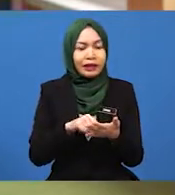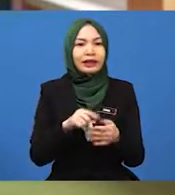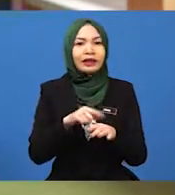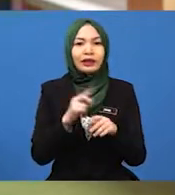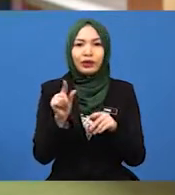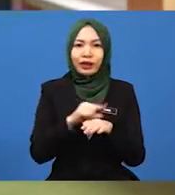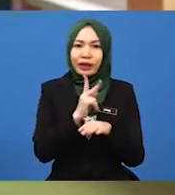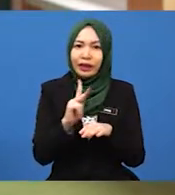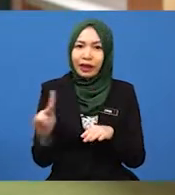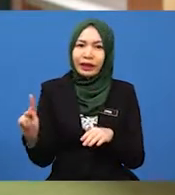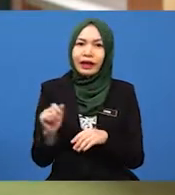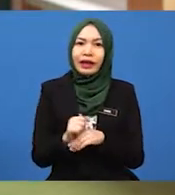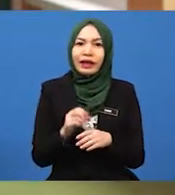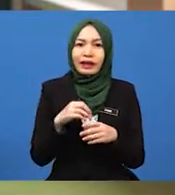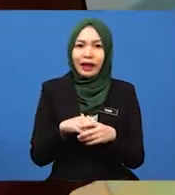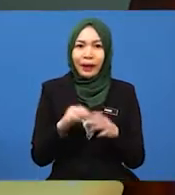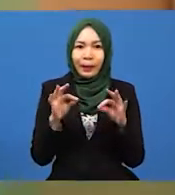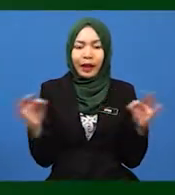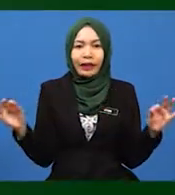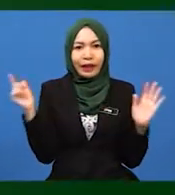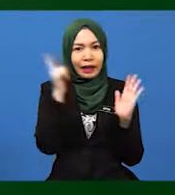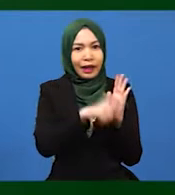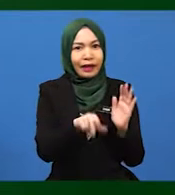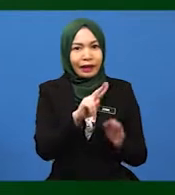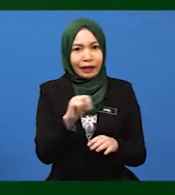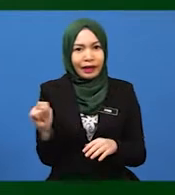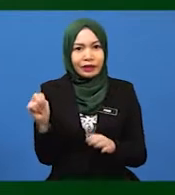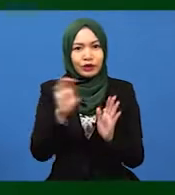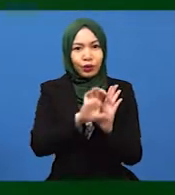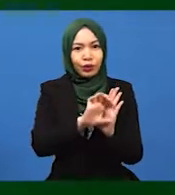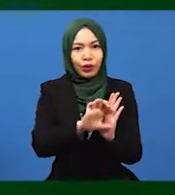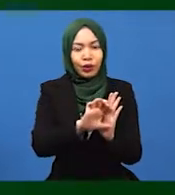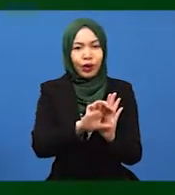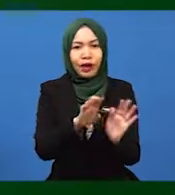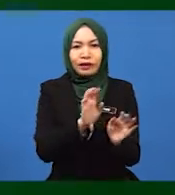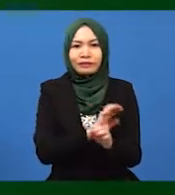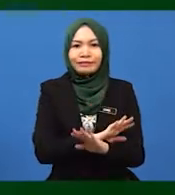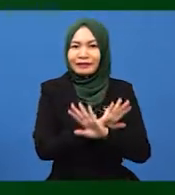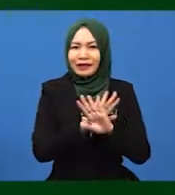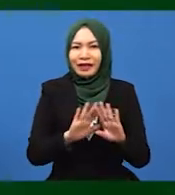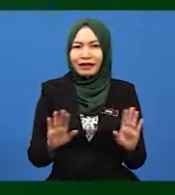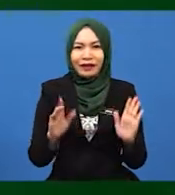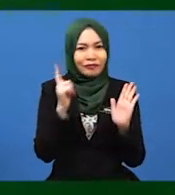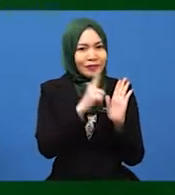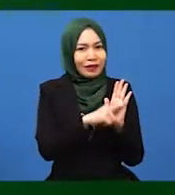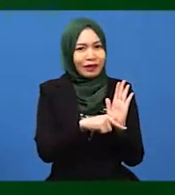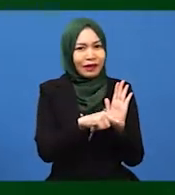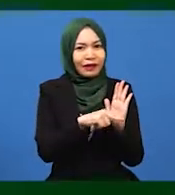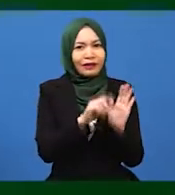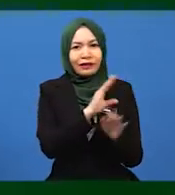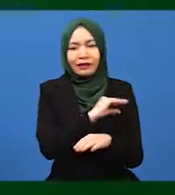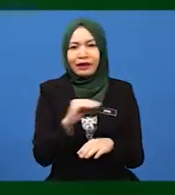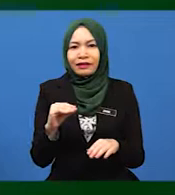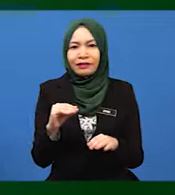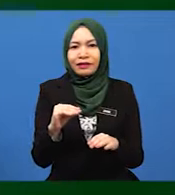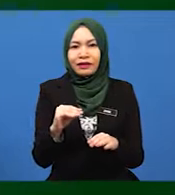digunakan dalam ayat larangan. Contoh, jangan dan usah.